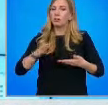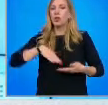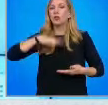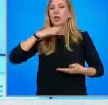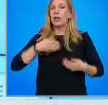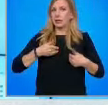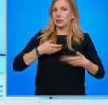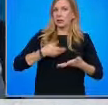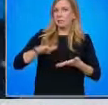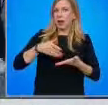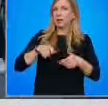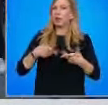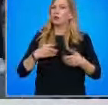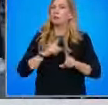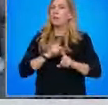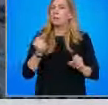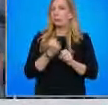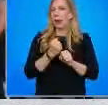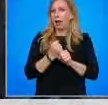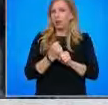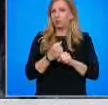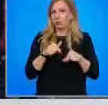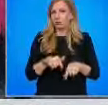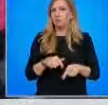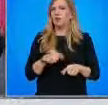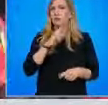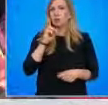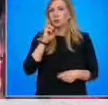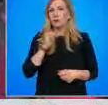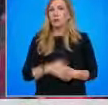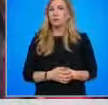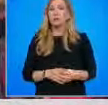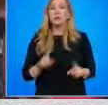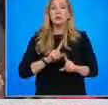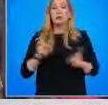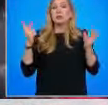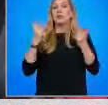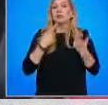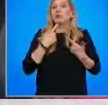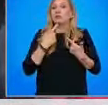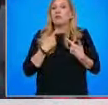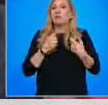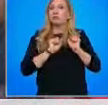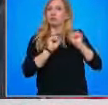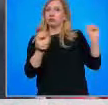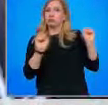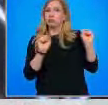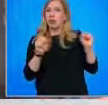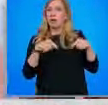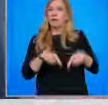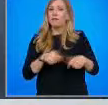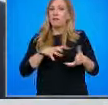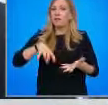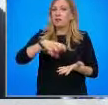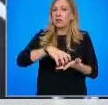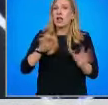които нямат място в системата. Служебният вътрешен министър изрази недоумение от протеста на жителите на квартал Факултета след смъртта на таксиметровия шофьор